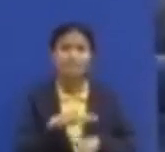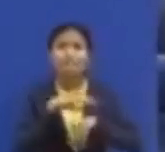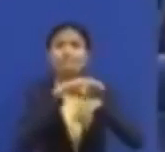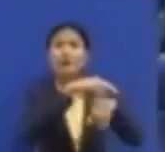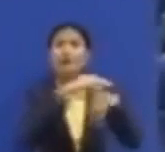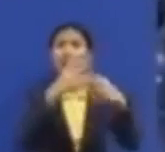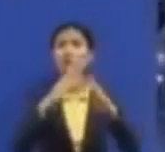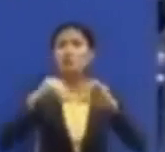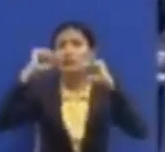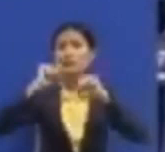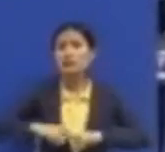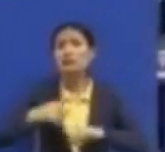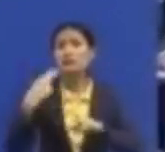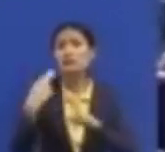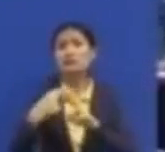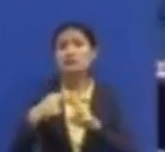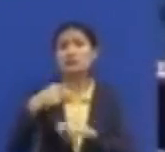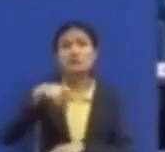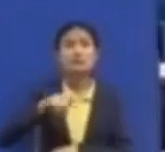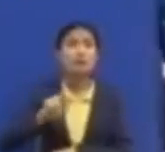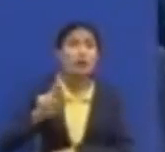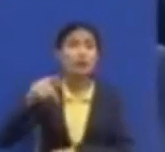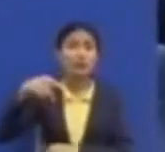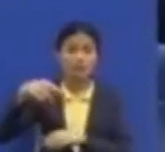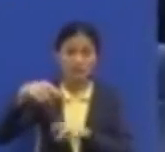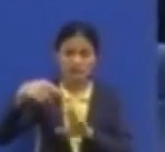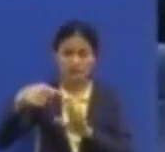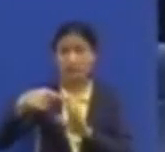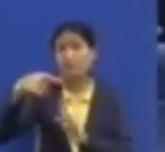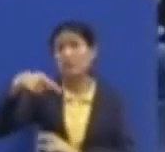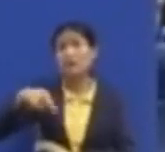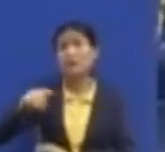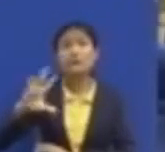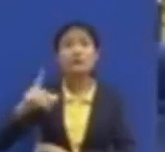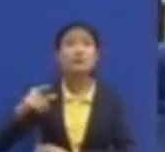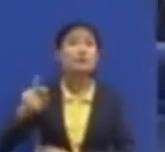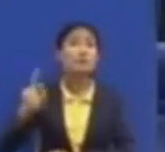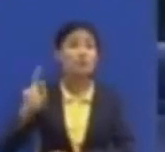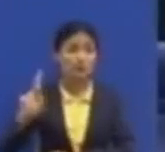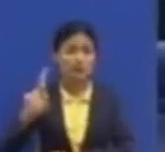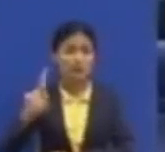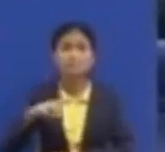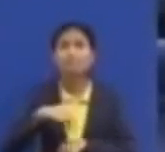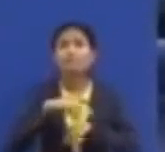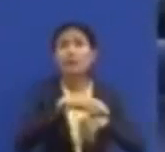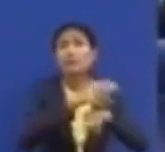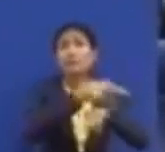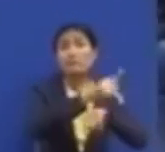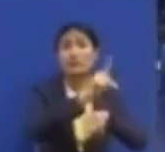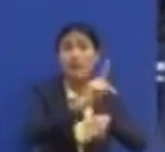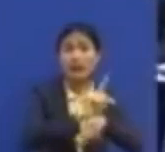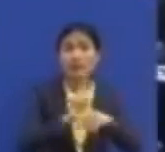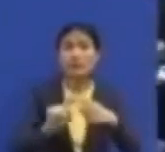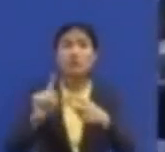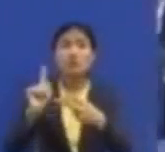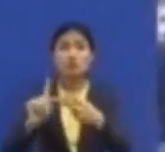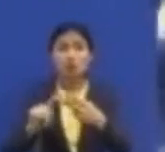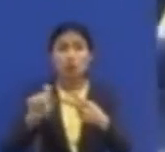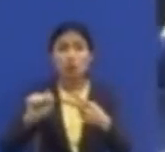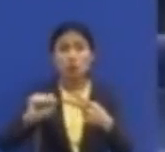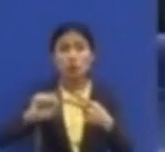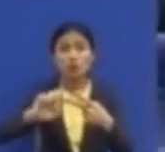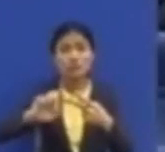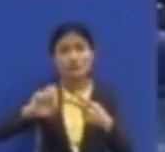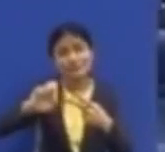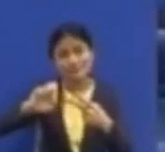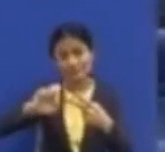พชรวิชิตจุลชัยประธานสภานิดให้ขึ้นดำรงตำแหน่งเป็นประธานวุฒิสภา ใช่ค่ะ แล้วก็พลเอกสิงห์ศึกสิงห์ไพรเป็นรองประธานวุฒิสภ